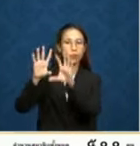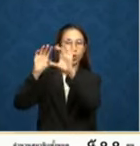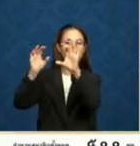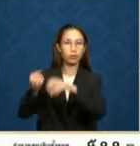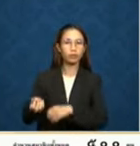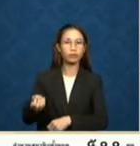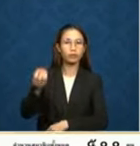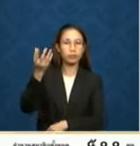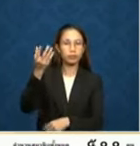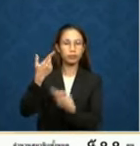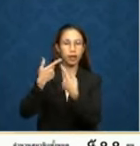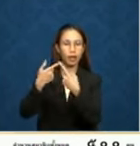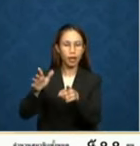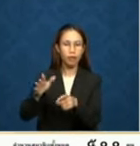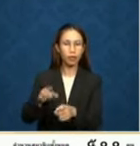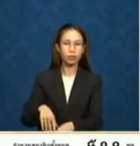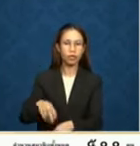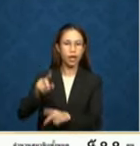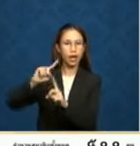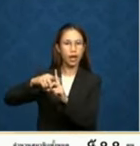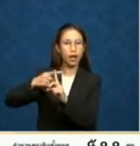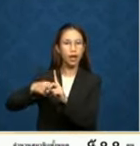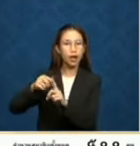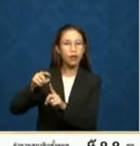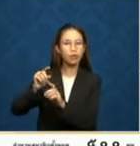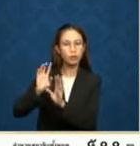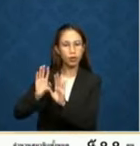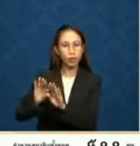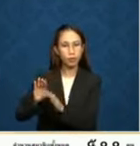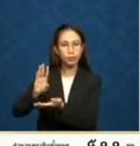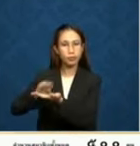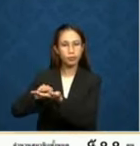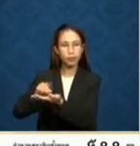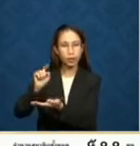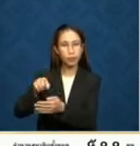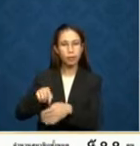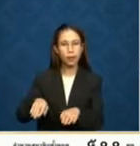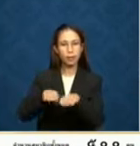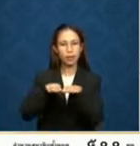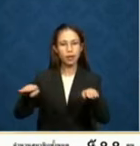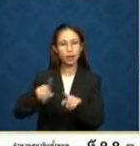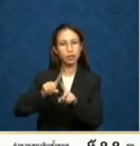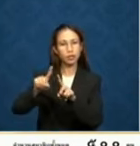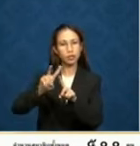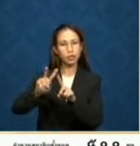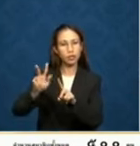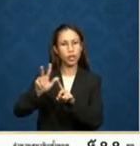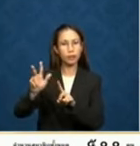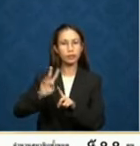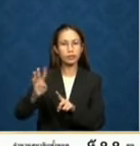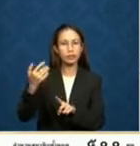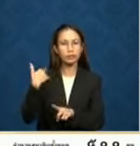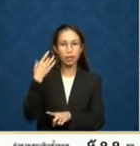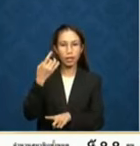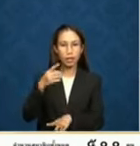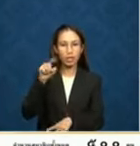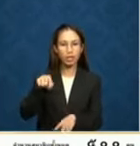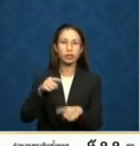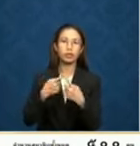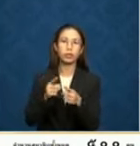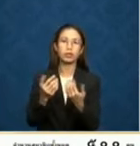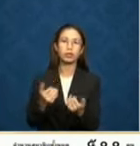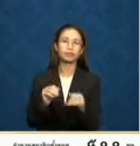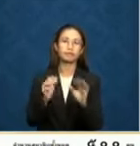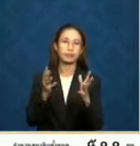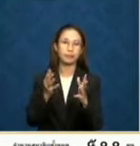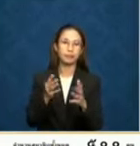บไม่